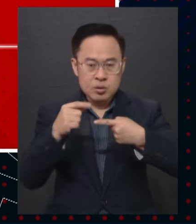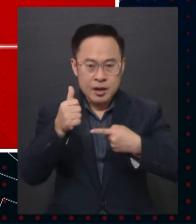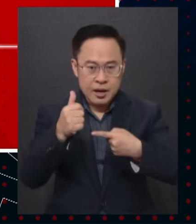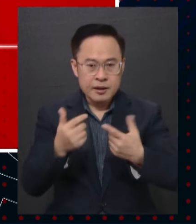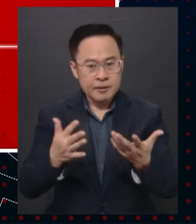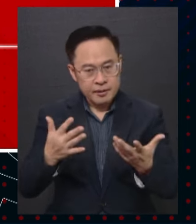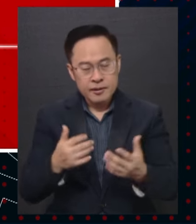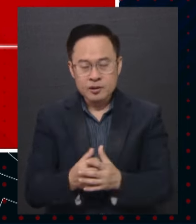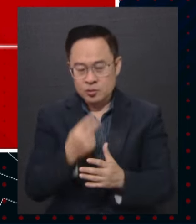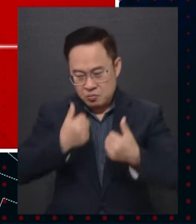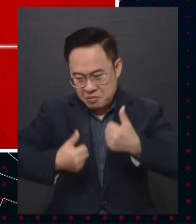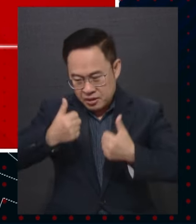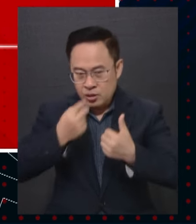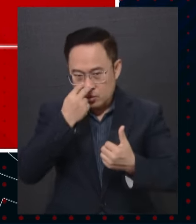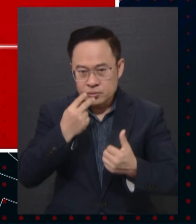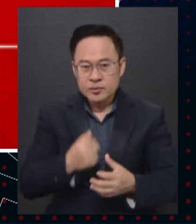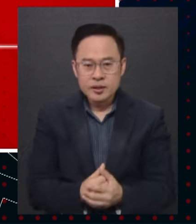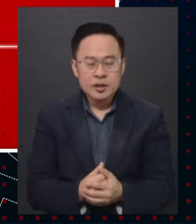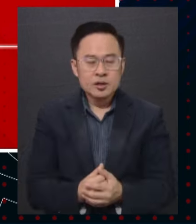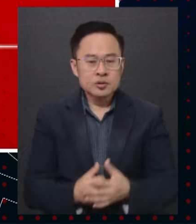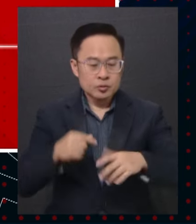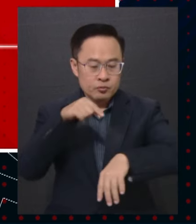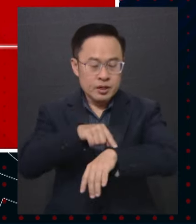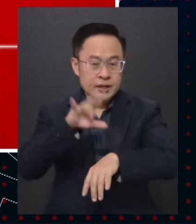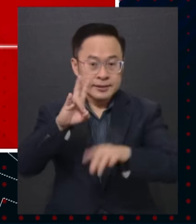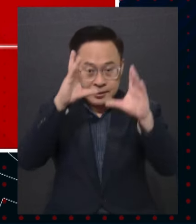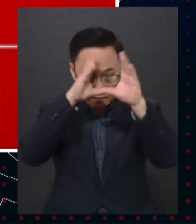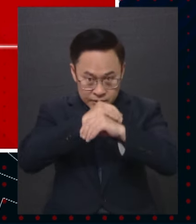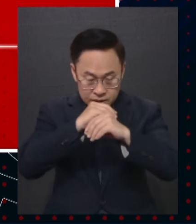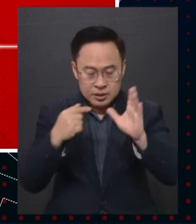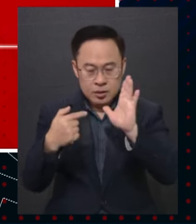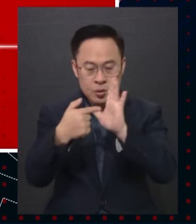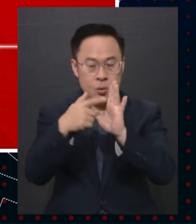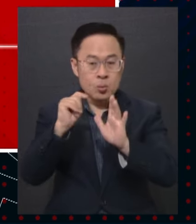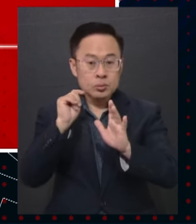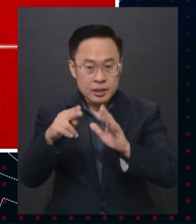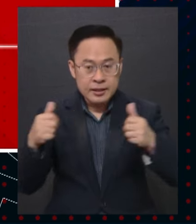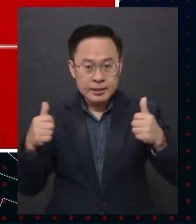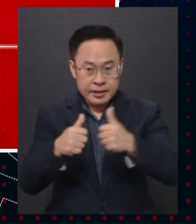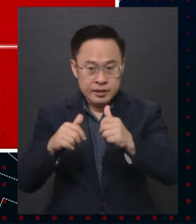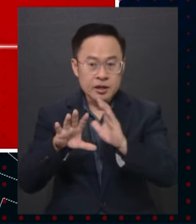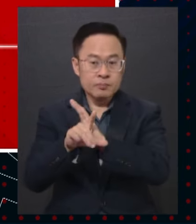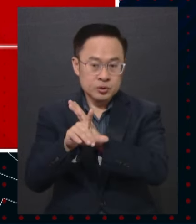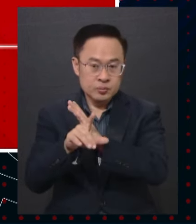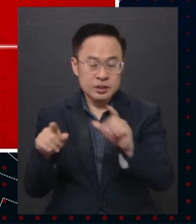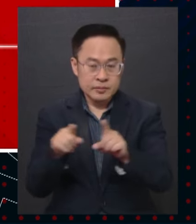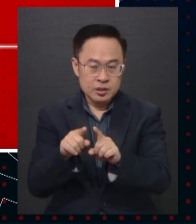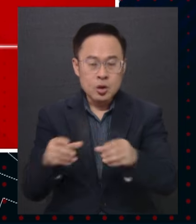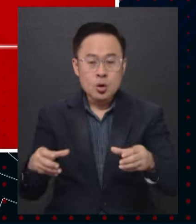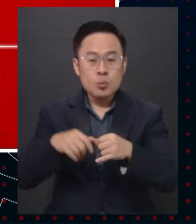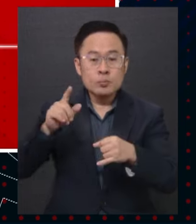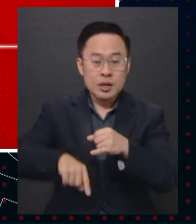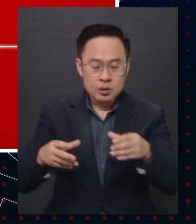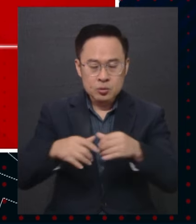ำให้การลุ้นแชมป์ขับเคี่ยวกันสนุกมากขึ้นส่วน1ทุ่มวันนี้ครับอุทัยธานีเจอกับชลบุรีนี่ก็เป็นทีมที่อยู่ในโซนท้ายตาร